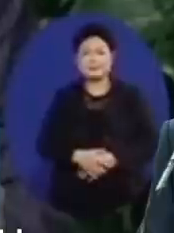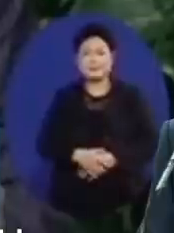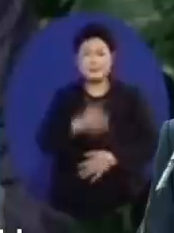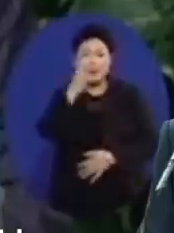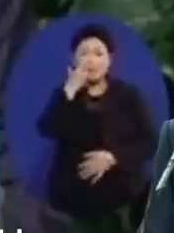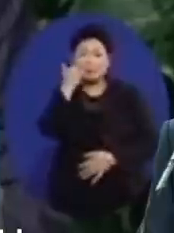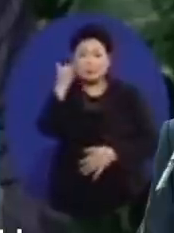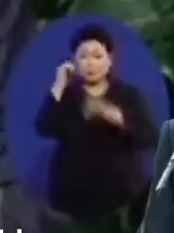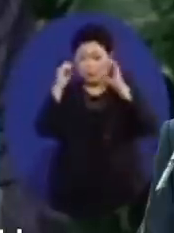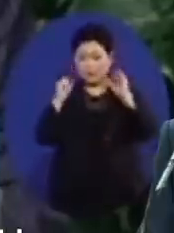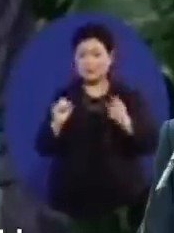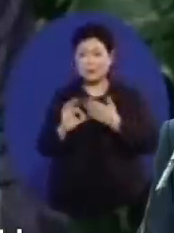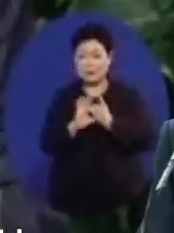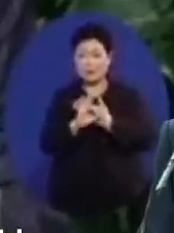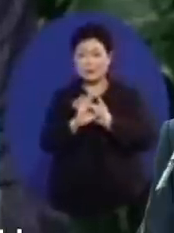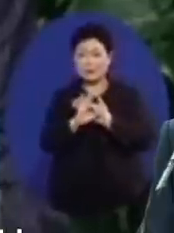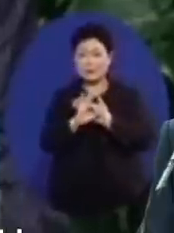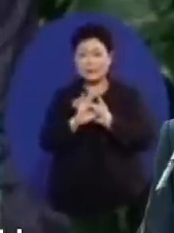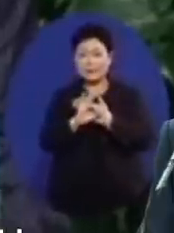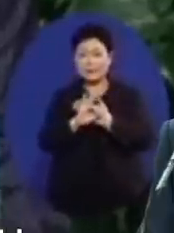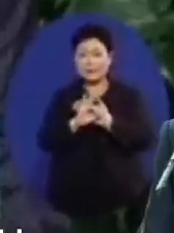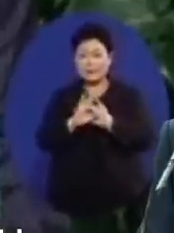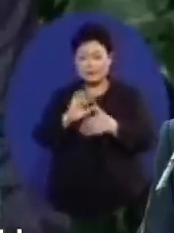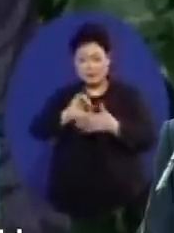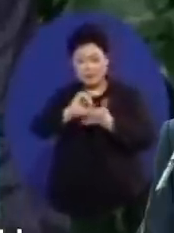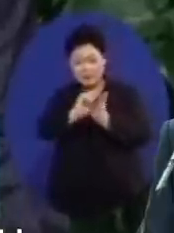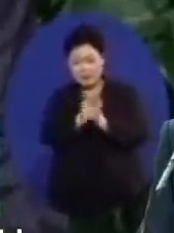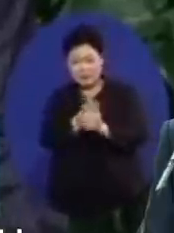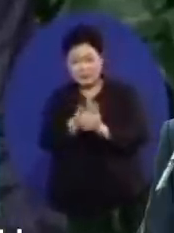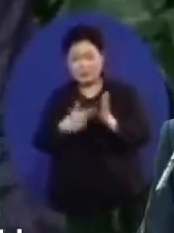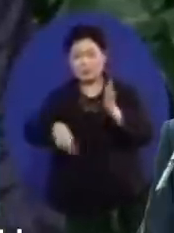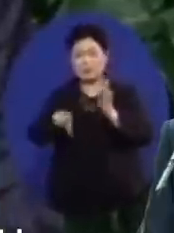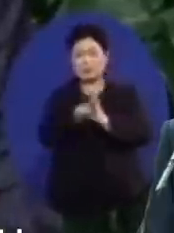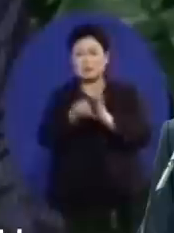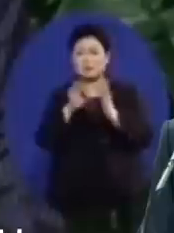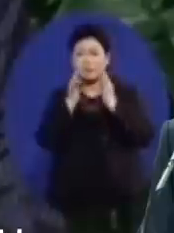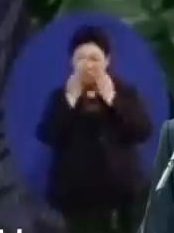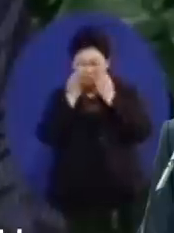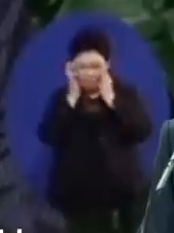부모가 계시면 자녀들을 위하여 최선을 다해서